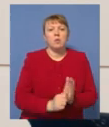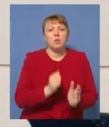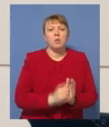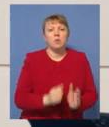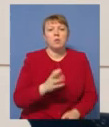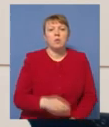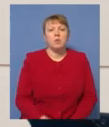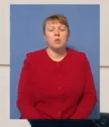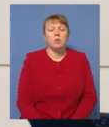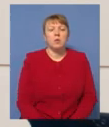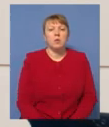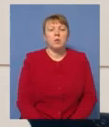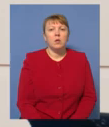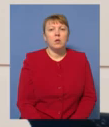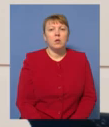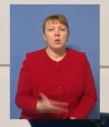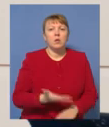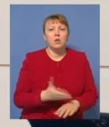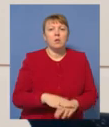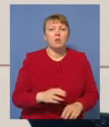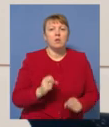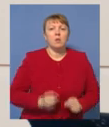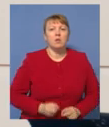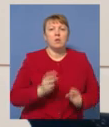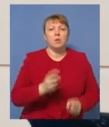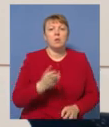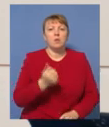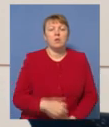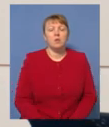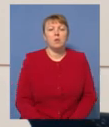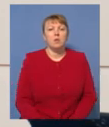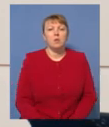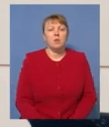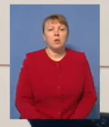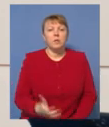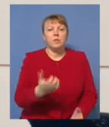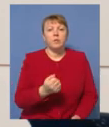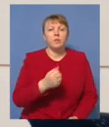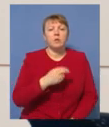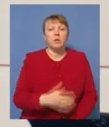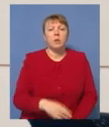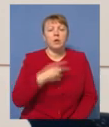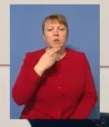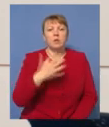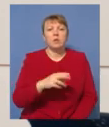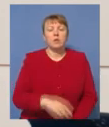взяли себе убийство. Это особо тяжкое, особо опасное преступление. Мы их взяли в свое производство.